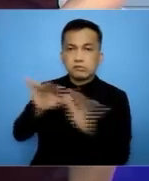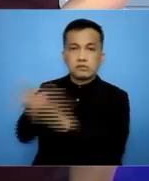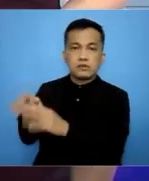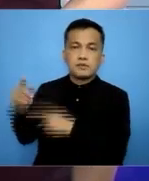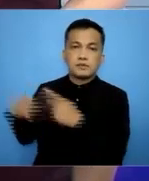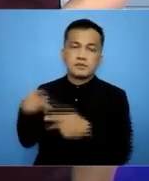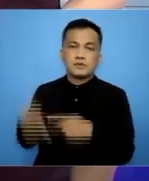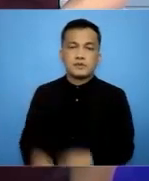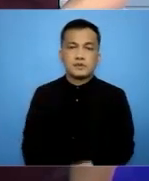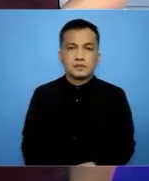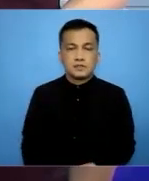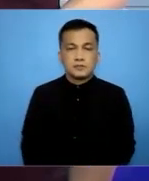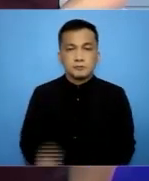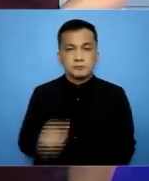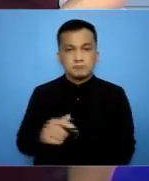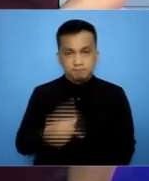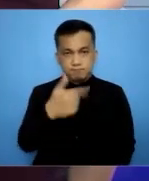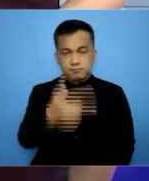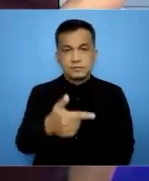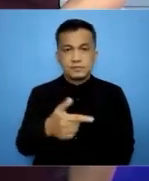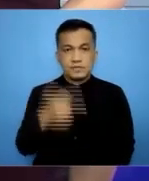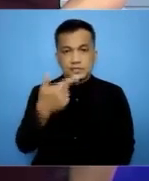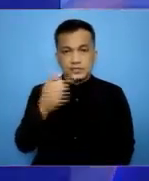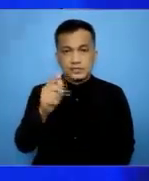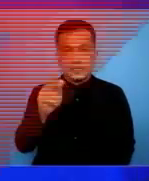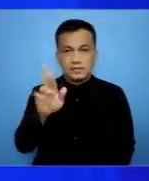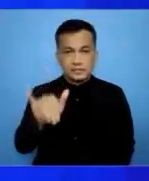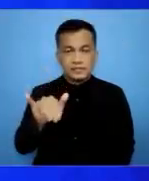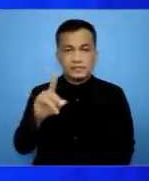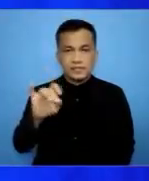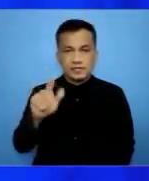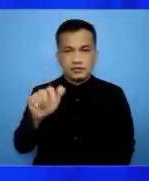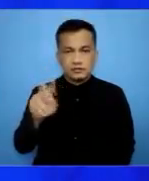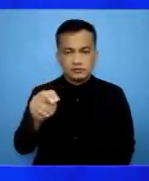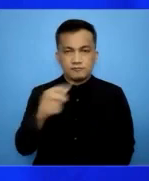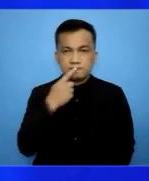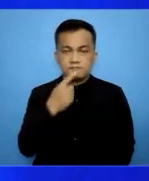Nasa frontline ang balita niya si Gary De Leon.